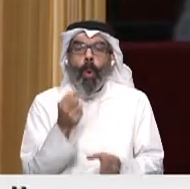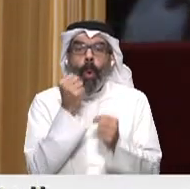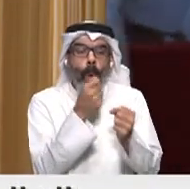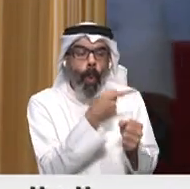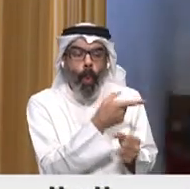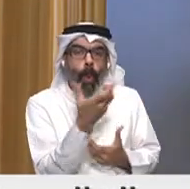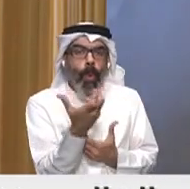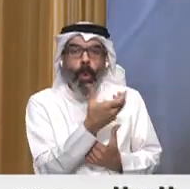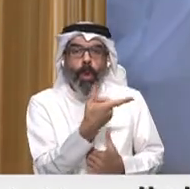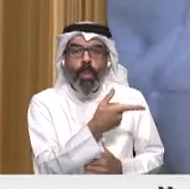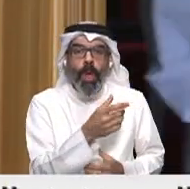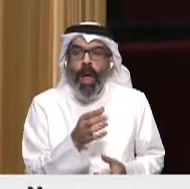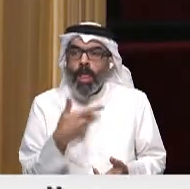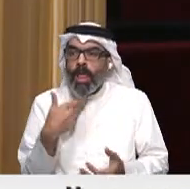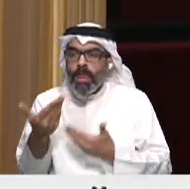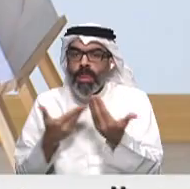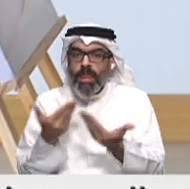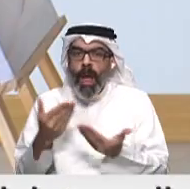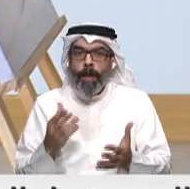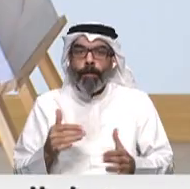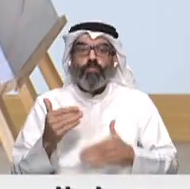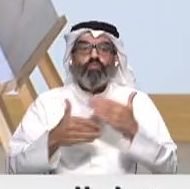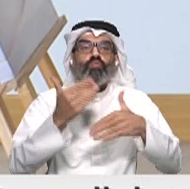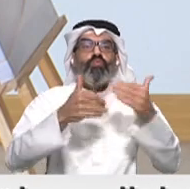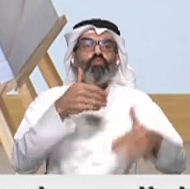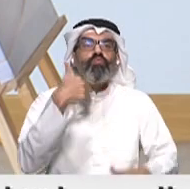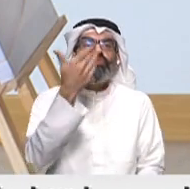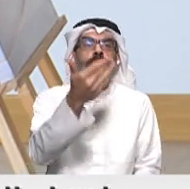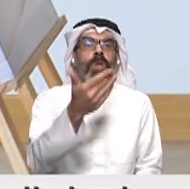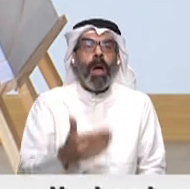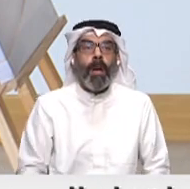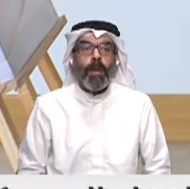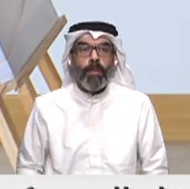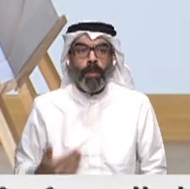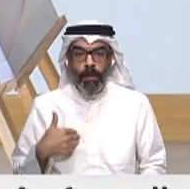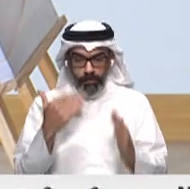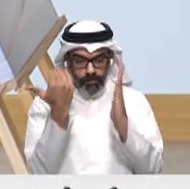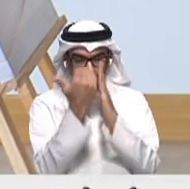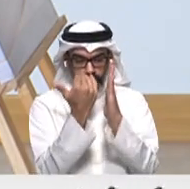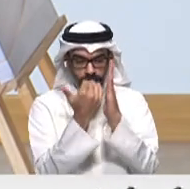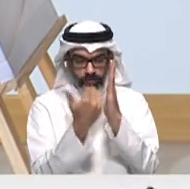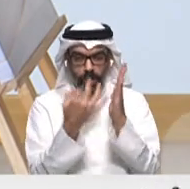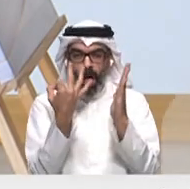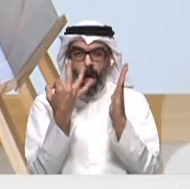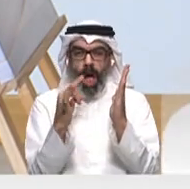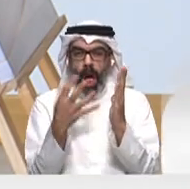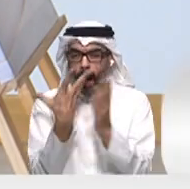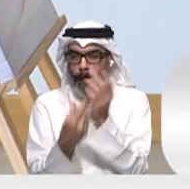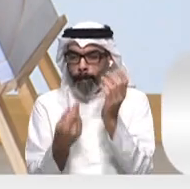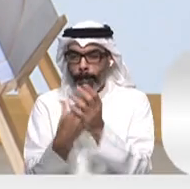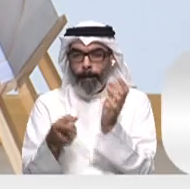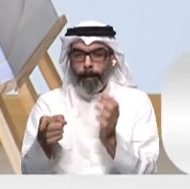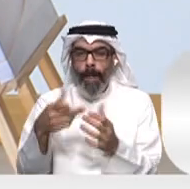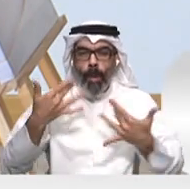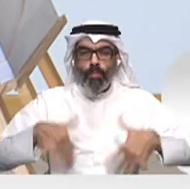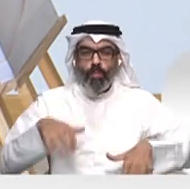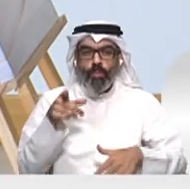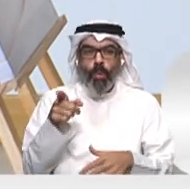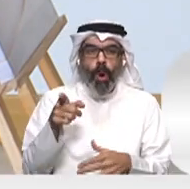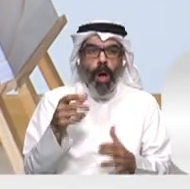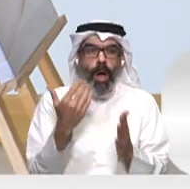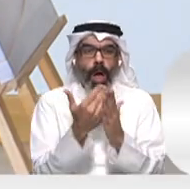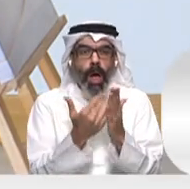للتعامل معاهم في المستقبل ننظم قاعده بيانات ل ابنائنا ذوي الاعاقه من خلال سهوله